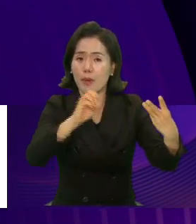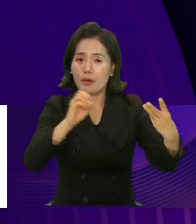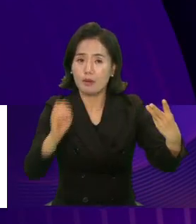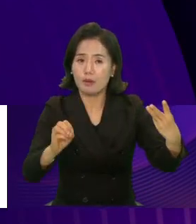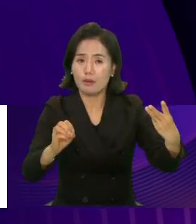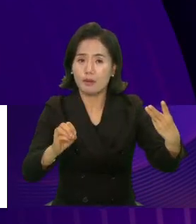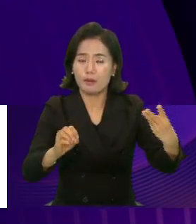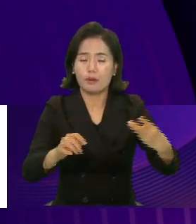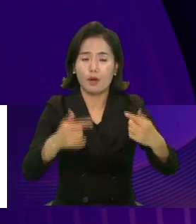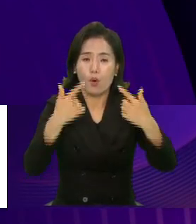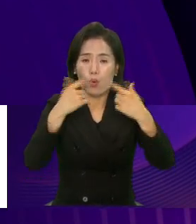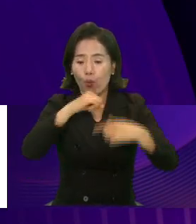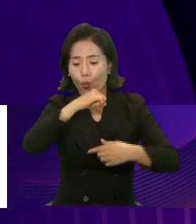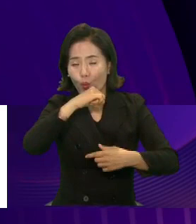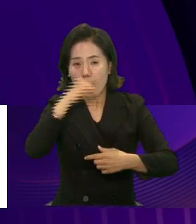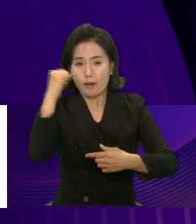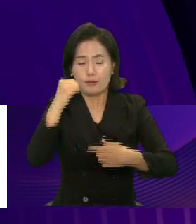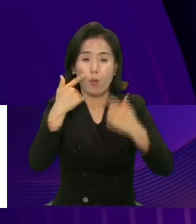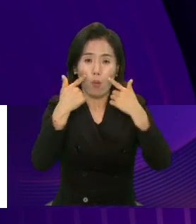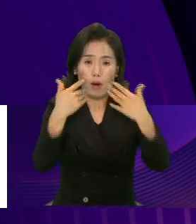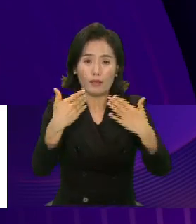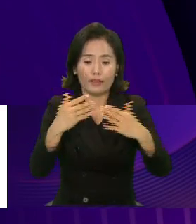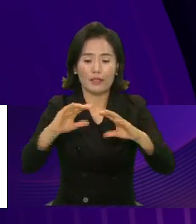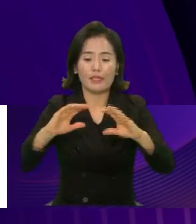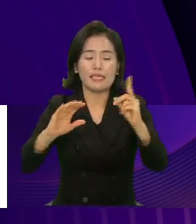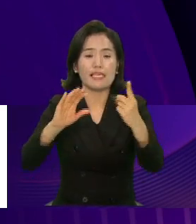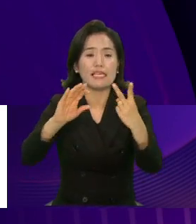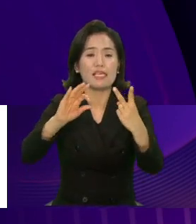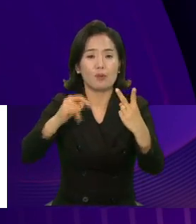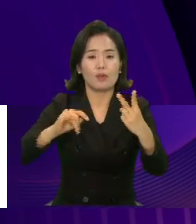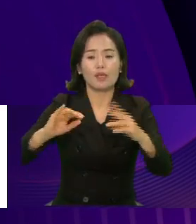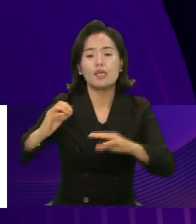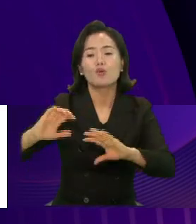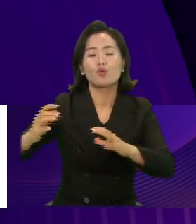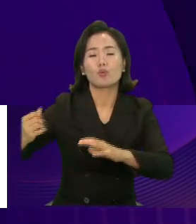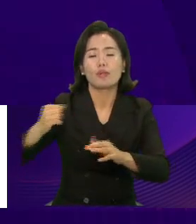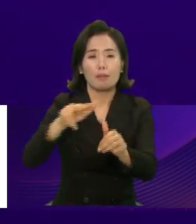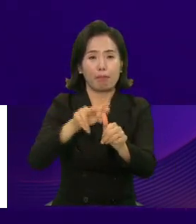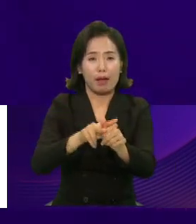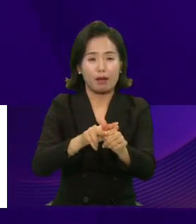득표율로 당선이 확실합니다. 2위는 국민의힘 곽봉근 후보입니다.